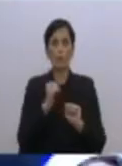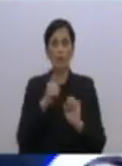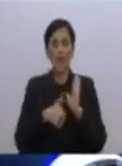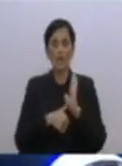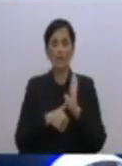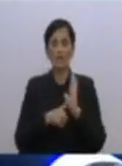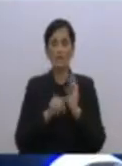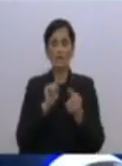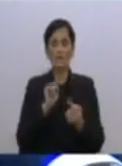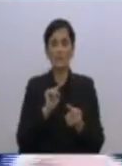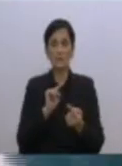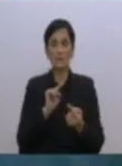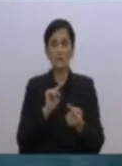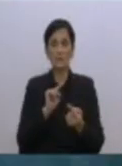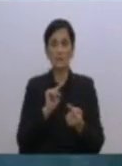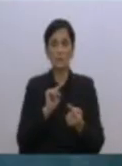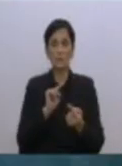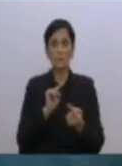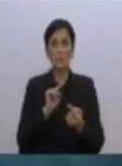ამდეგი